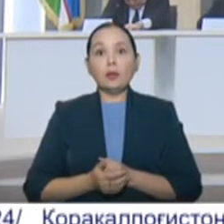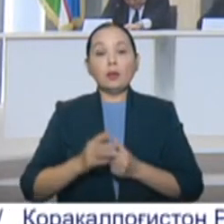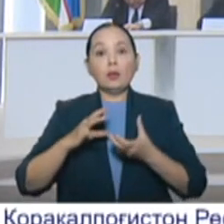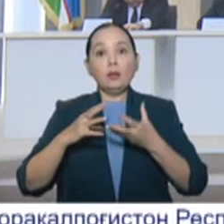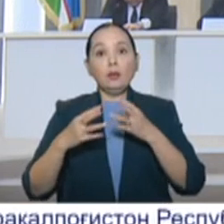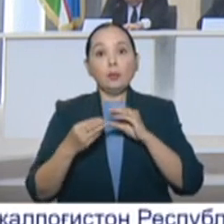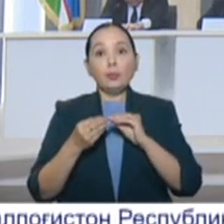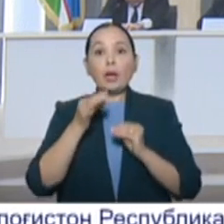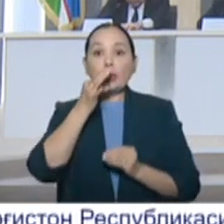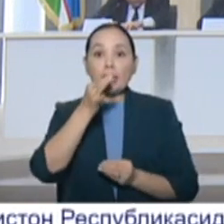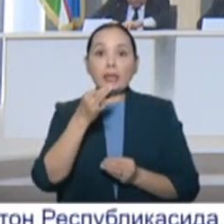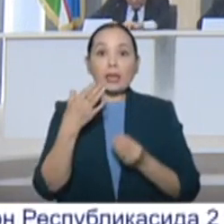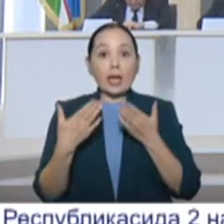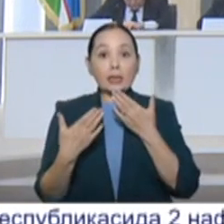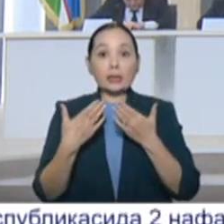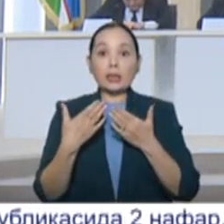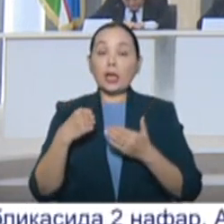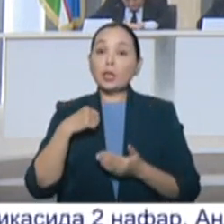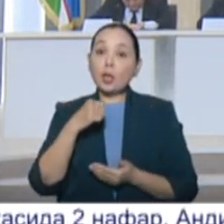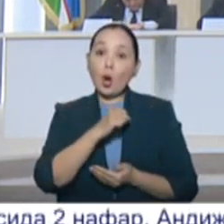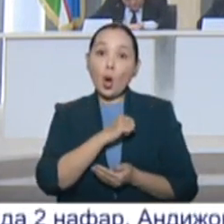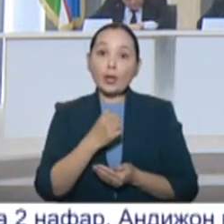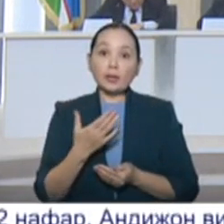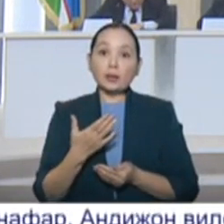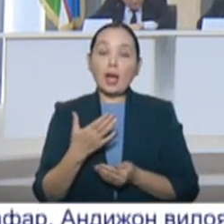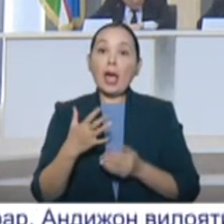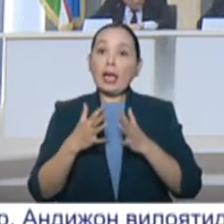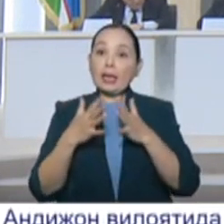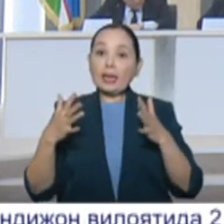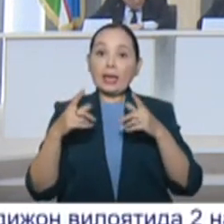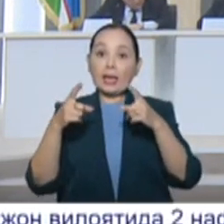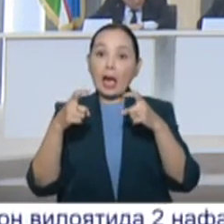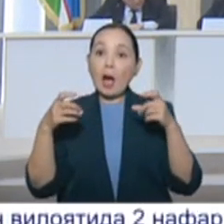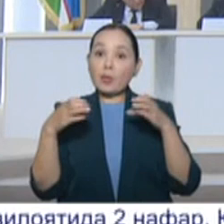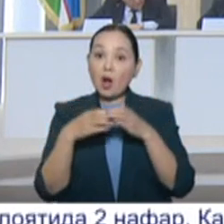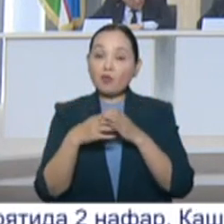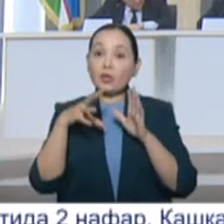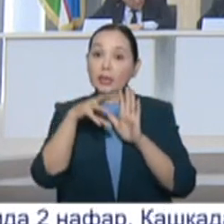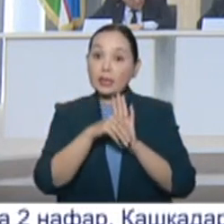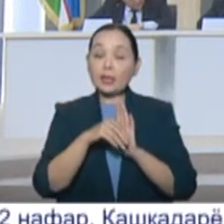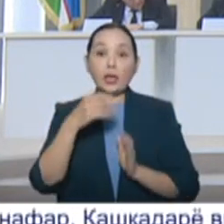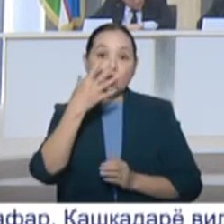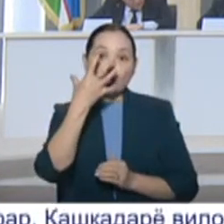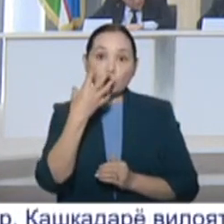Umuman aytganda nihoyatda keng qamrovli, nihoyatda